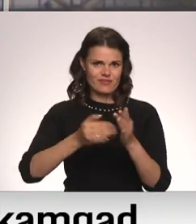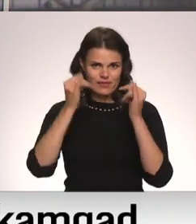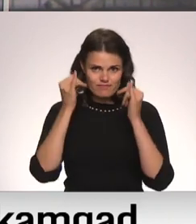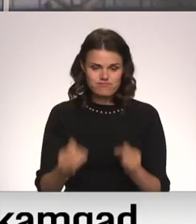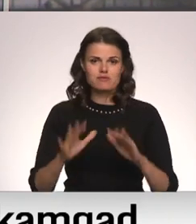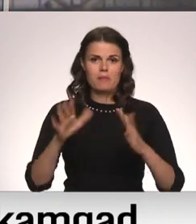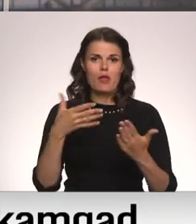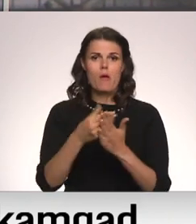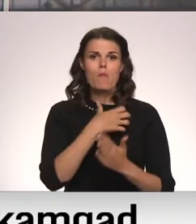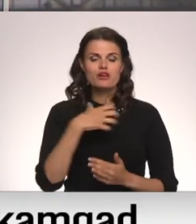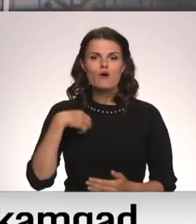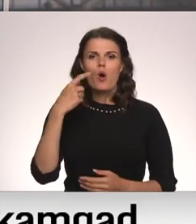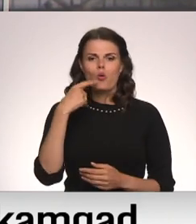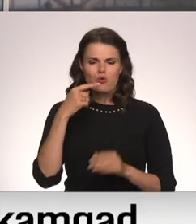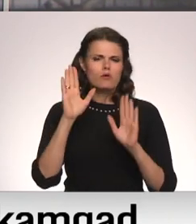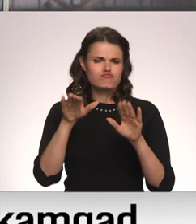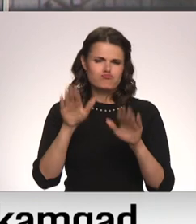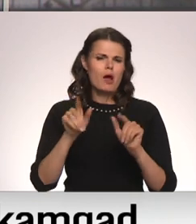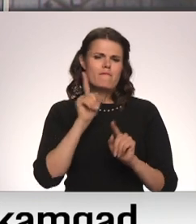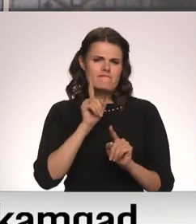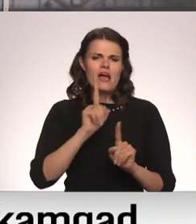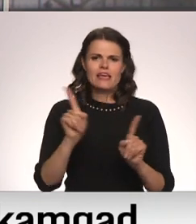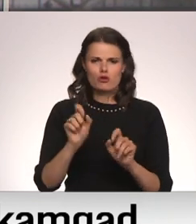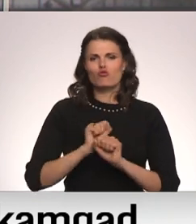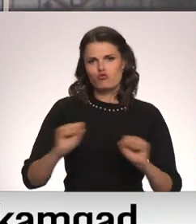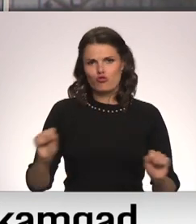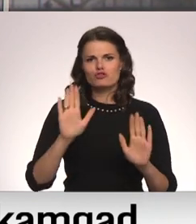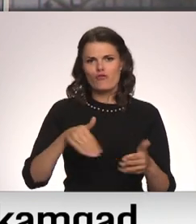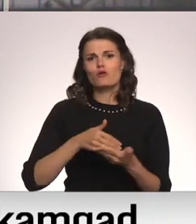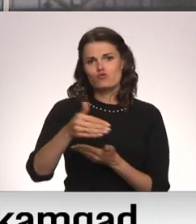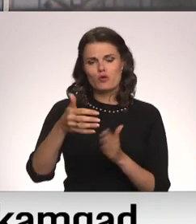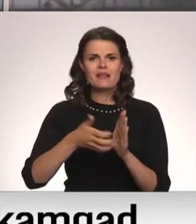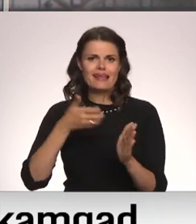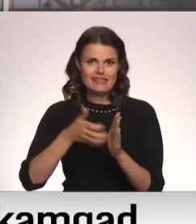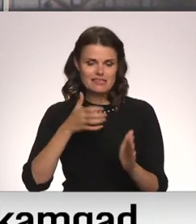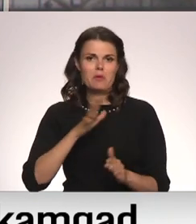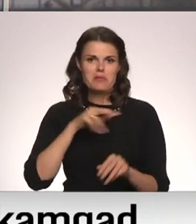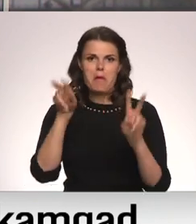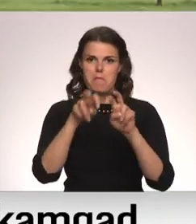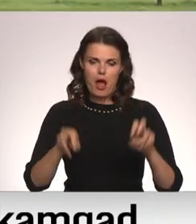pašvaldība skaidro, ka tas ir droši un to apstiprina arī būvinspekcijas pērn veiktās pārbaudes slēdziens.